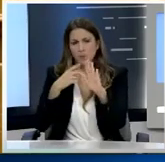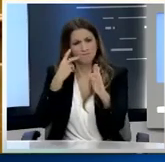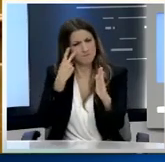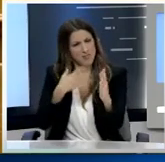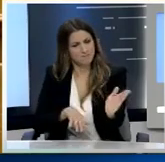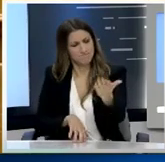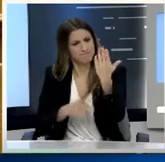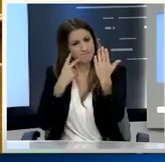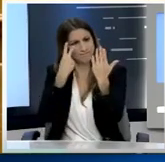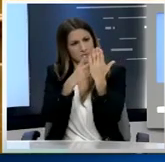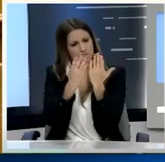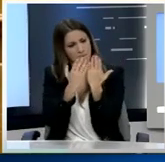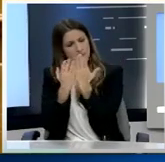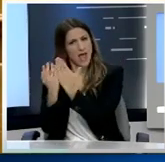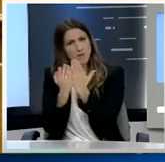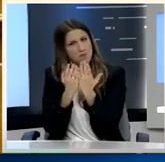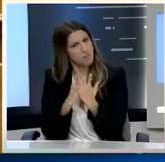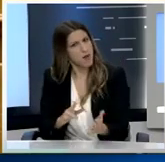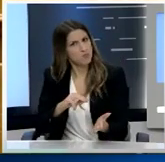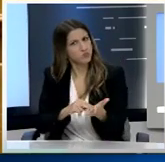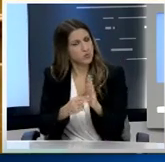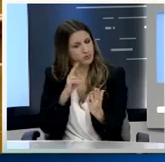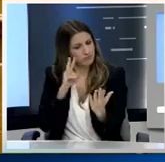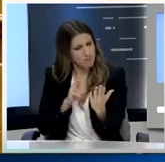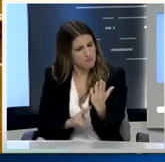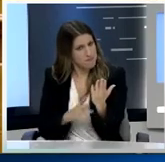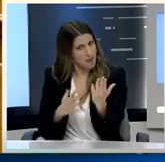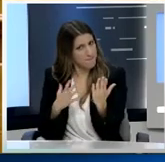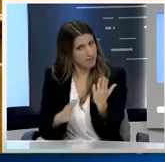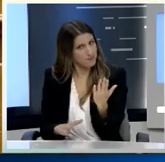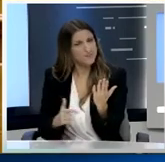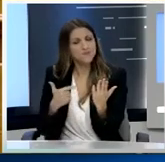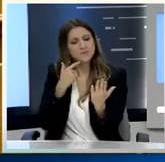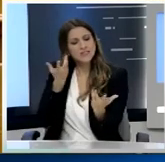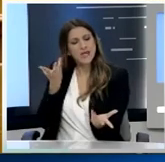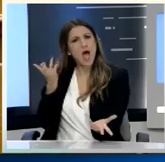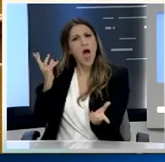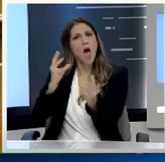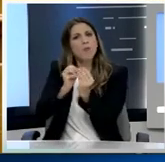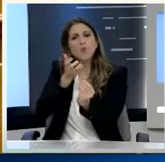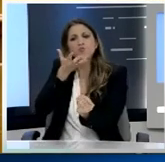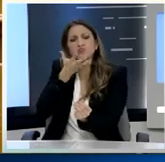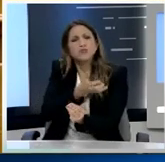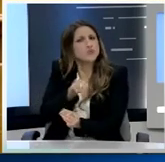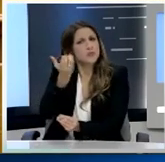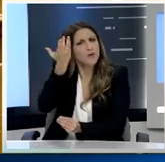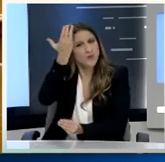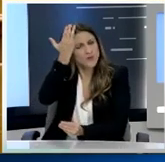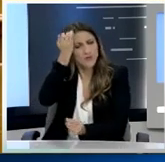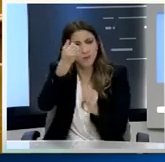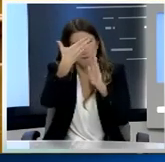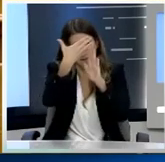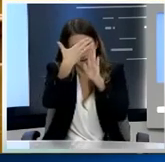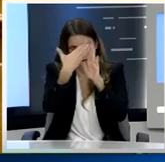μελετήσω με προσοχή. Έκανα μάλιστα και ένα προσεκτικό απολογισμό του κόστους της